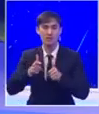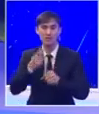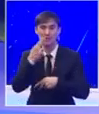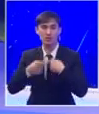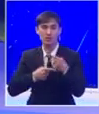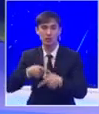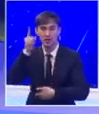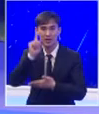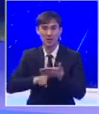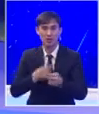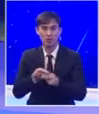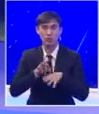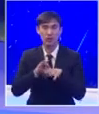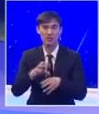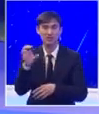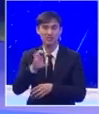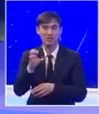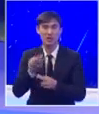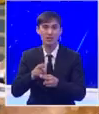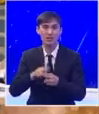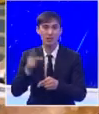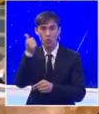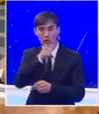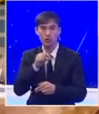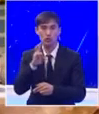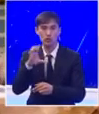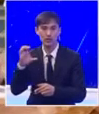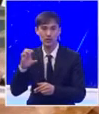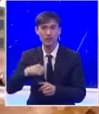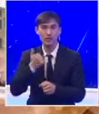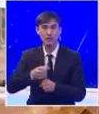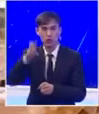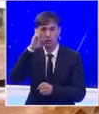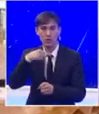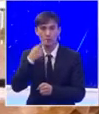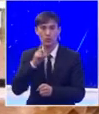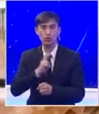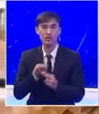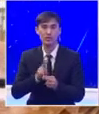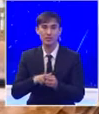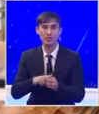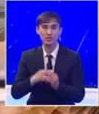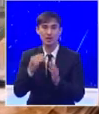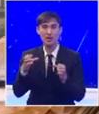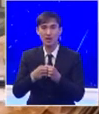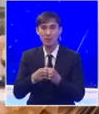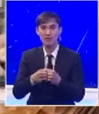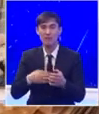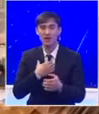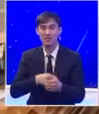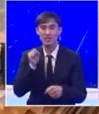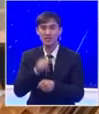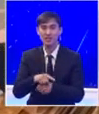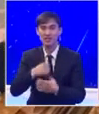религий, который пройдет в сентябре этого года в Нур-Султане. Глава государства отметил, что на нынешнем этапе стоит важная задача закрепить